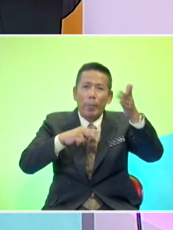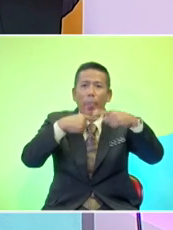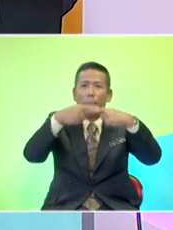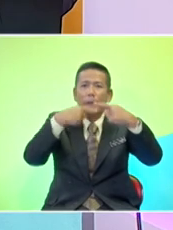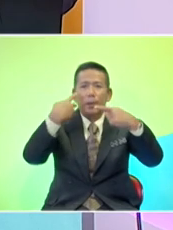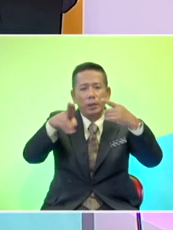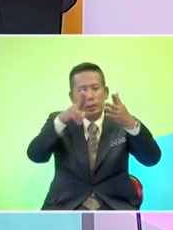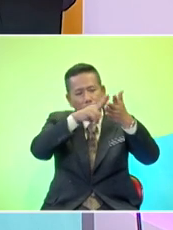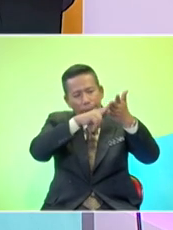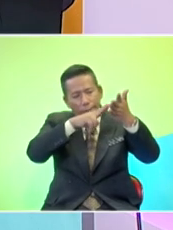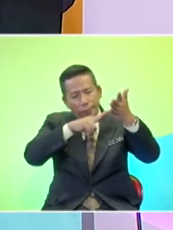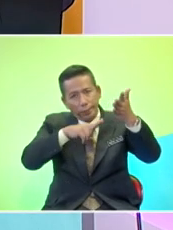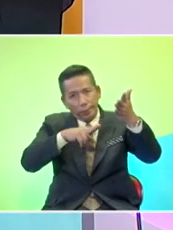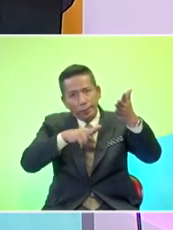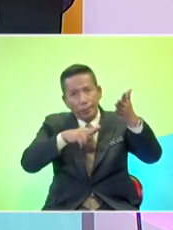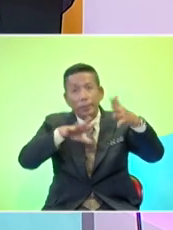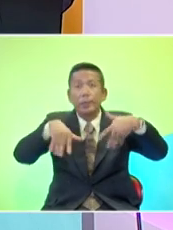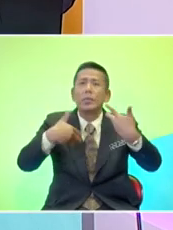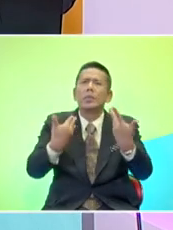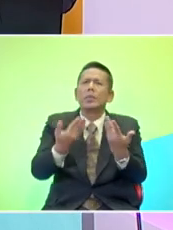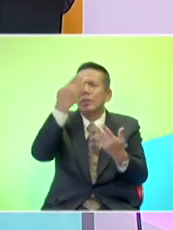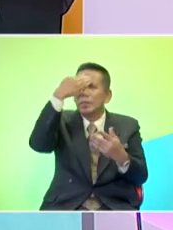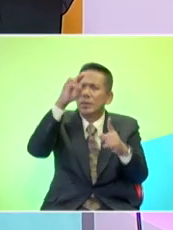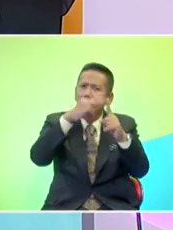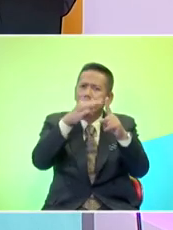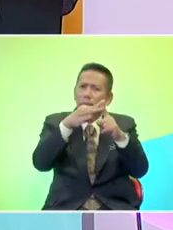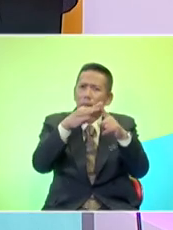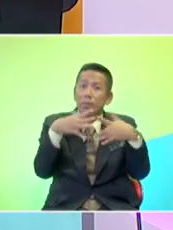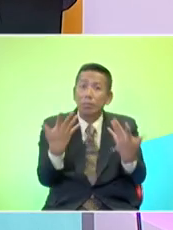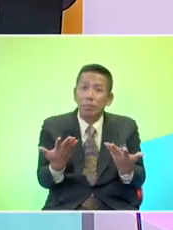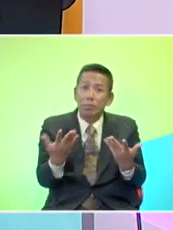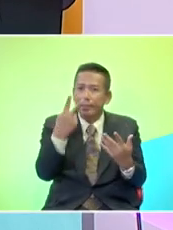dilukis seni ukir tapi macam mana kita tidak bagi mereka untuk ukiran